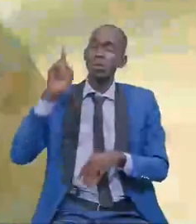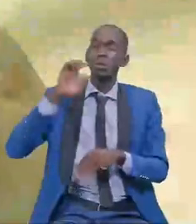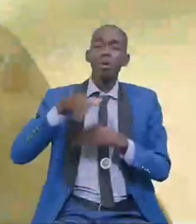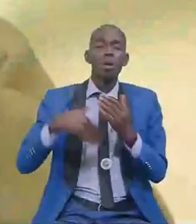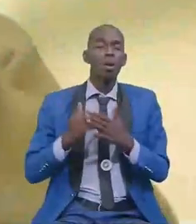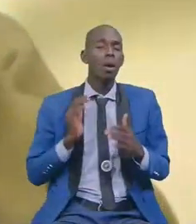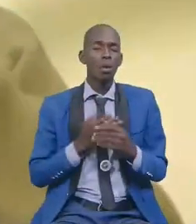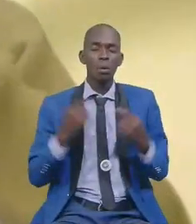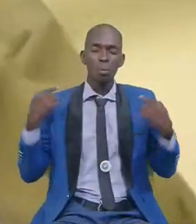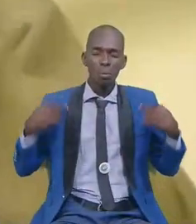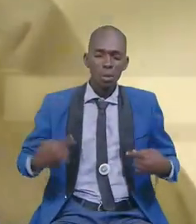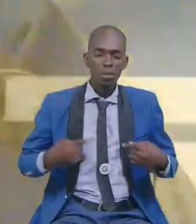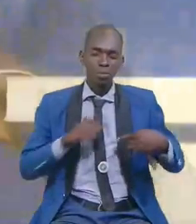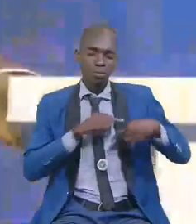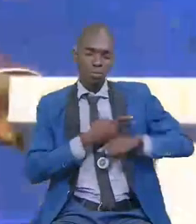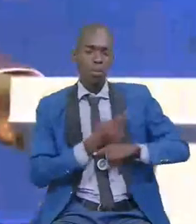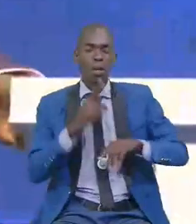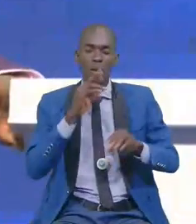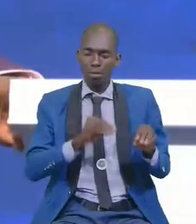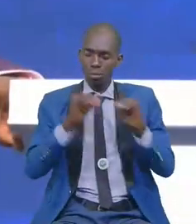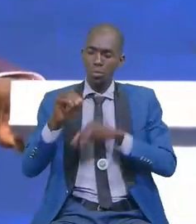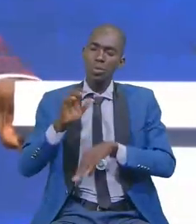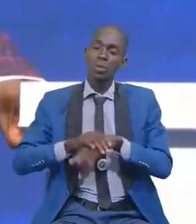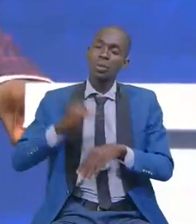douleurs, tout est placé sur lui.